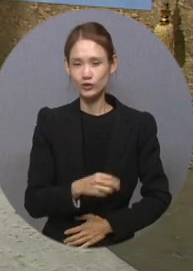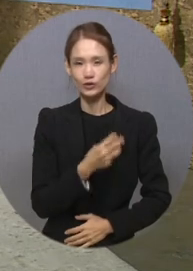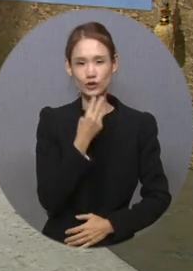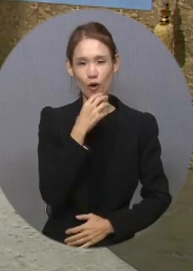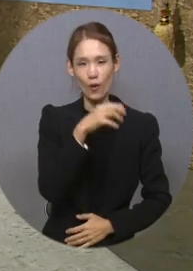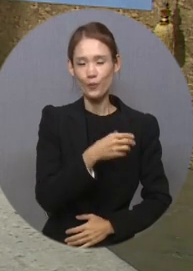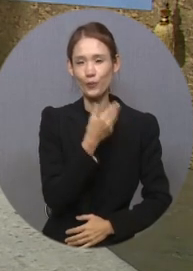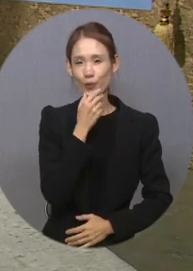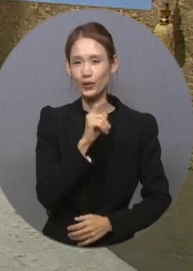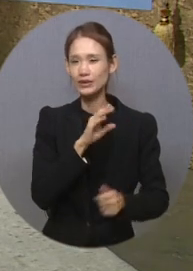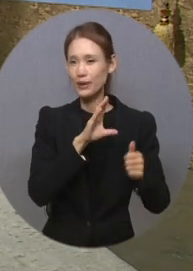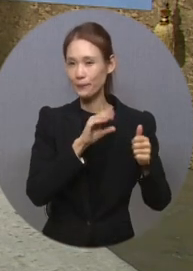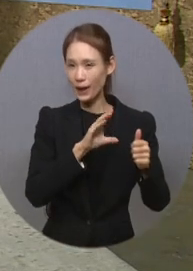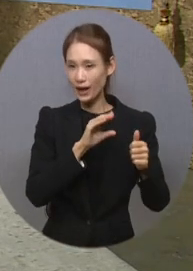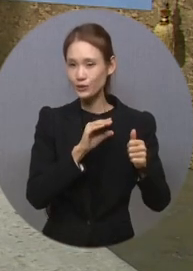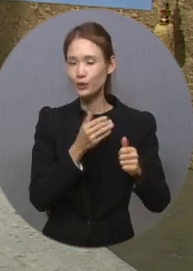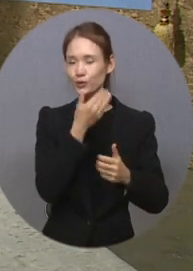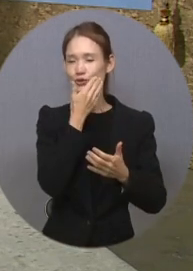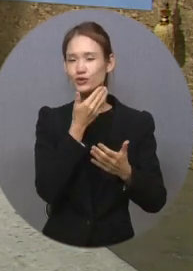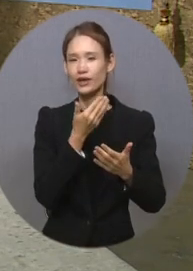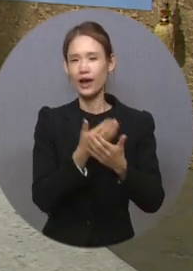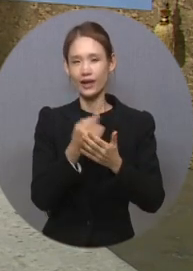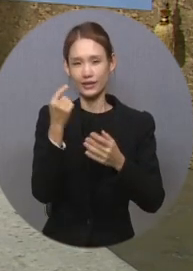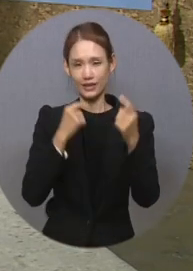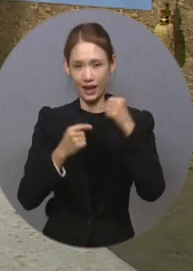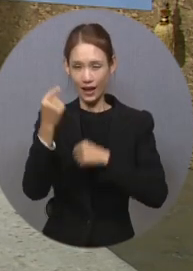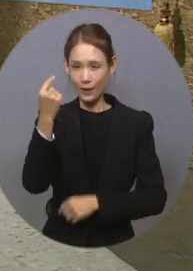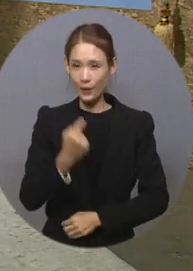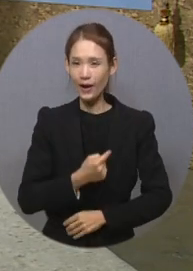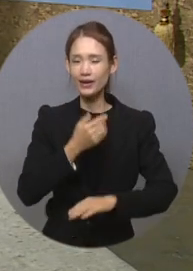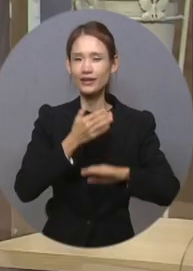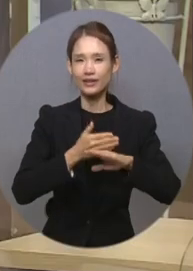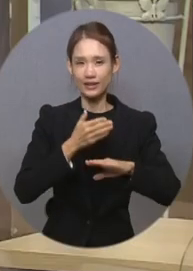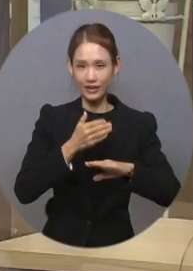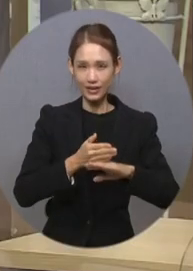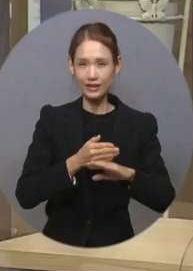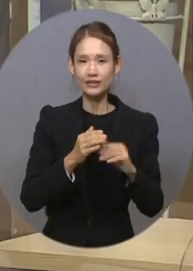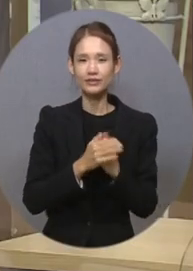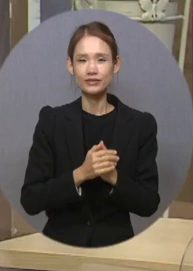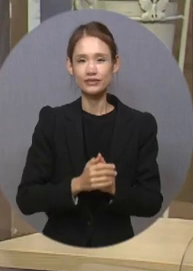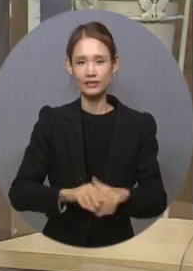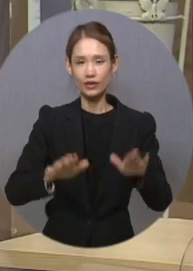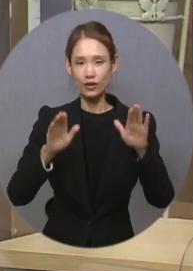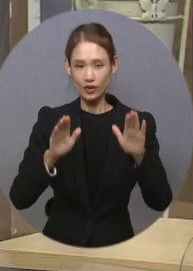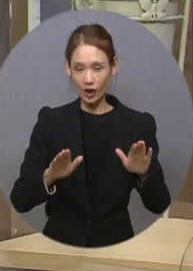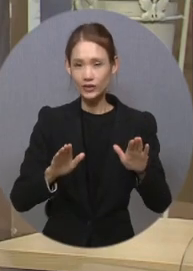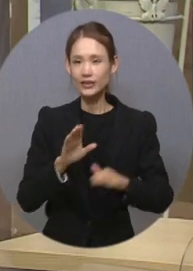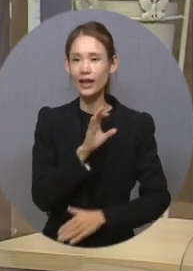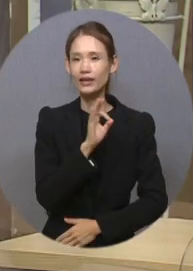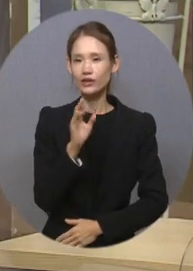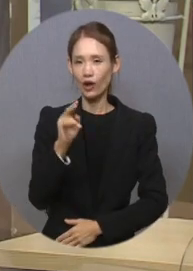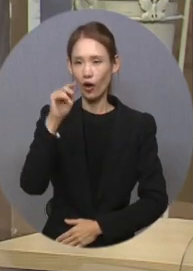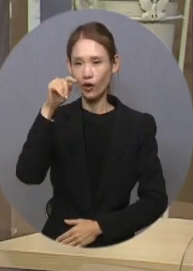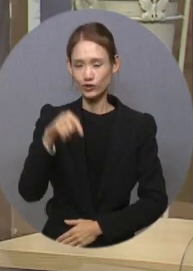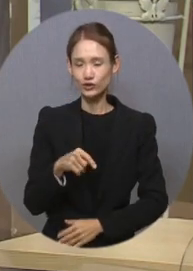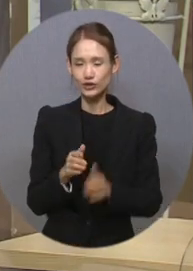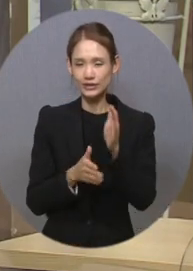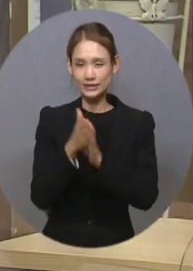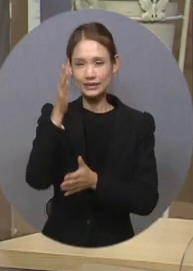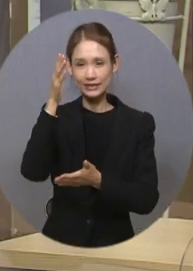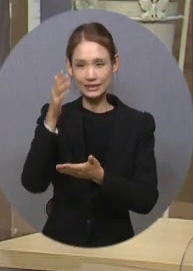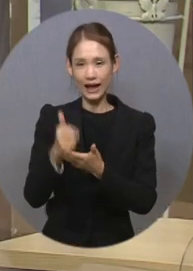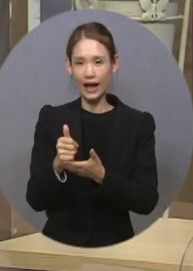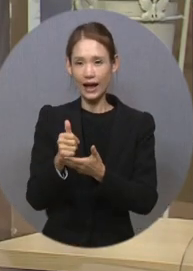있는 복지TV까지 귀한 걸음 해주셔서 대단히 감사드립니다. 네. 네, 그럼 먼저 지금 현재 이제 여수의 장으로